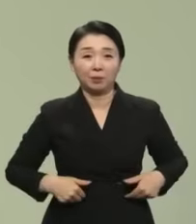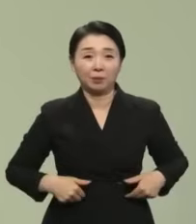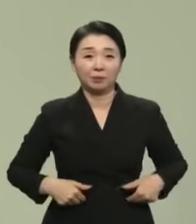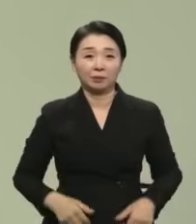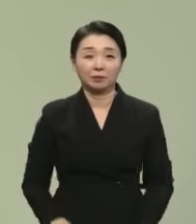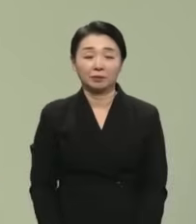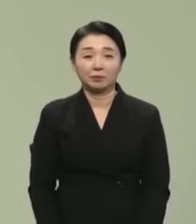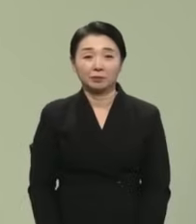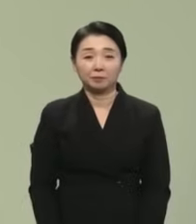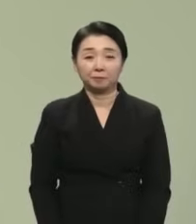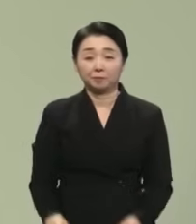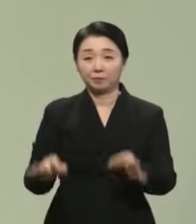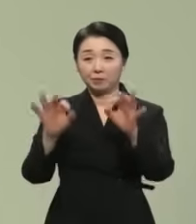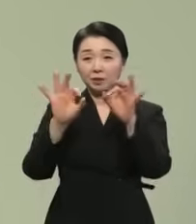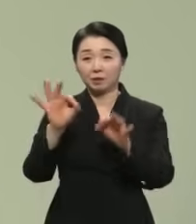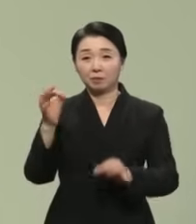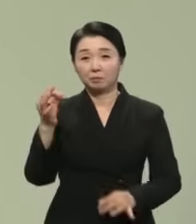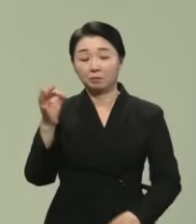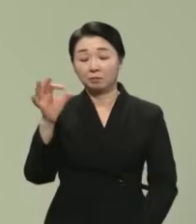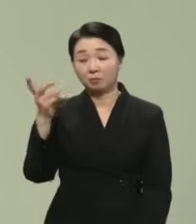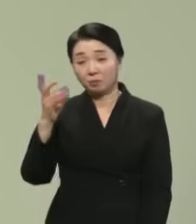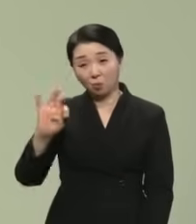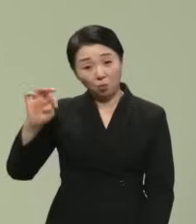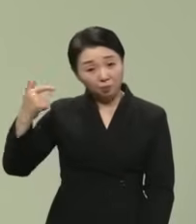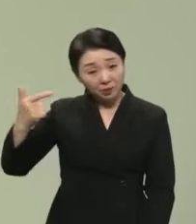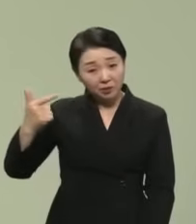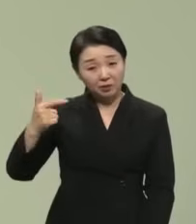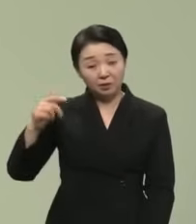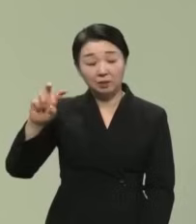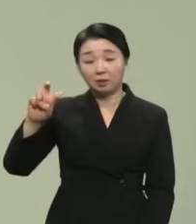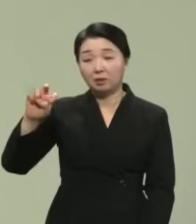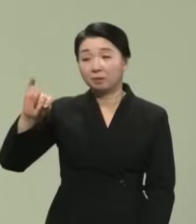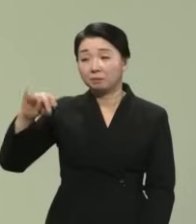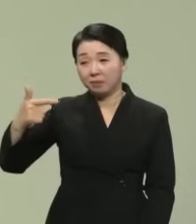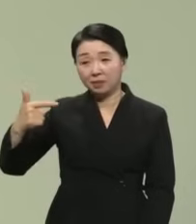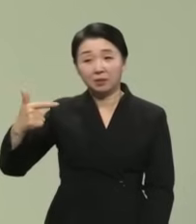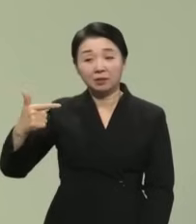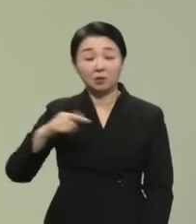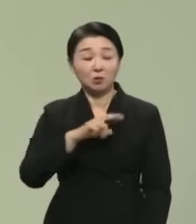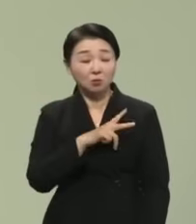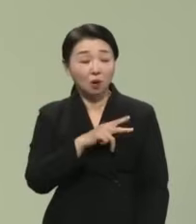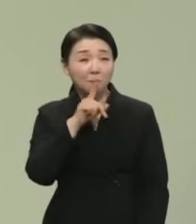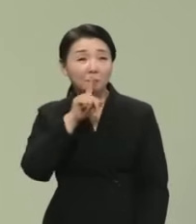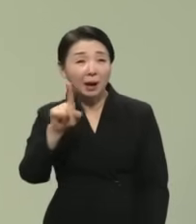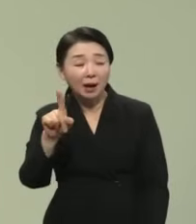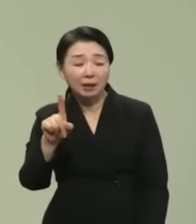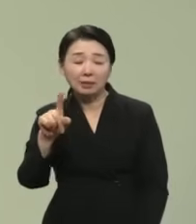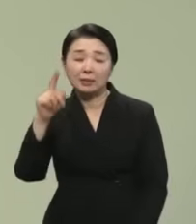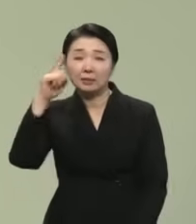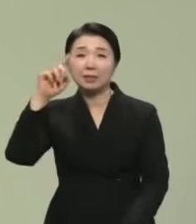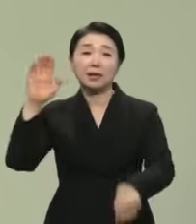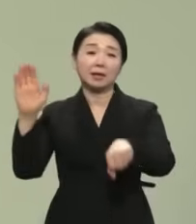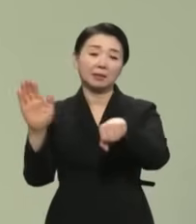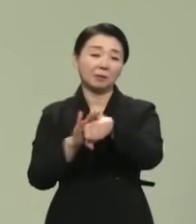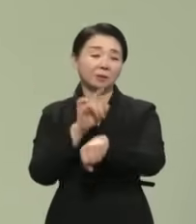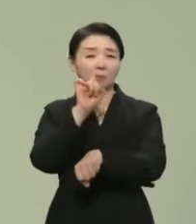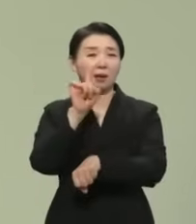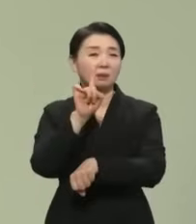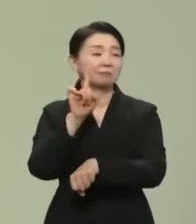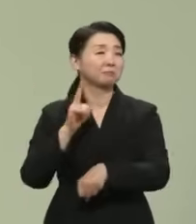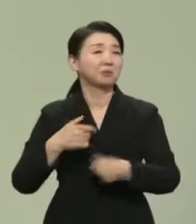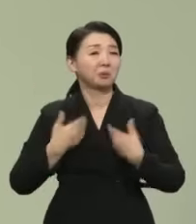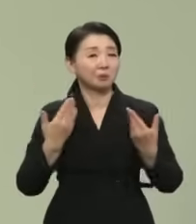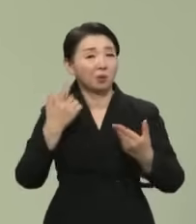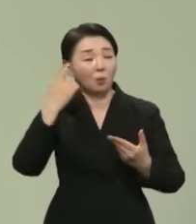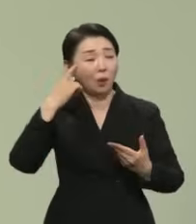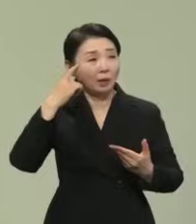뭐 김용민 의원이라는 그리고 민영빈 의원이 이런 주장을 하시는 것에 대해서 잘못된 생각이다고 이야기할 필요는 없는 것이죠 다